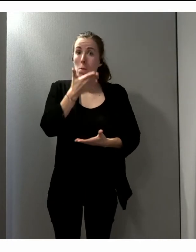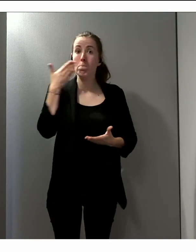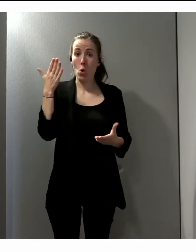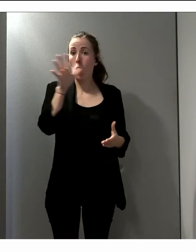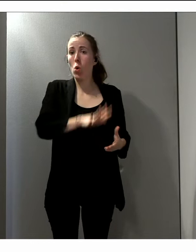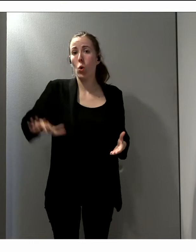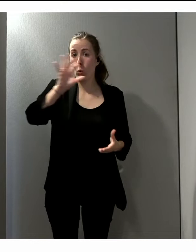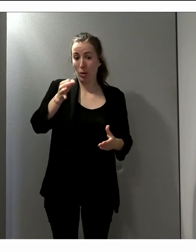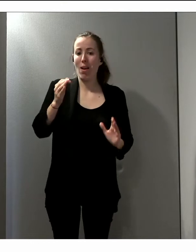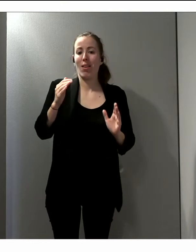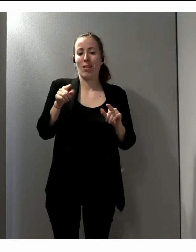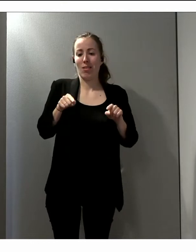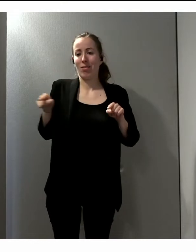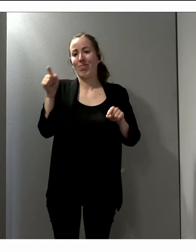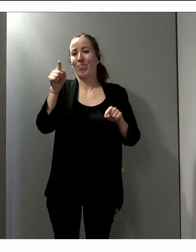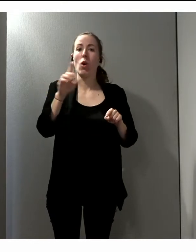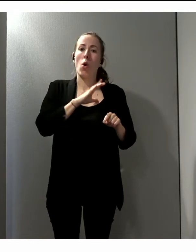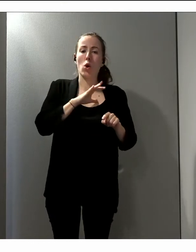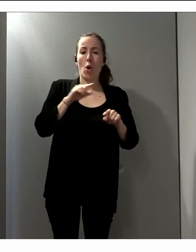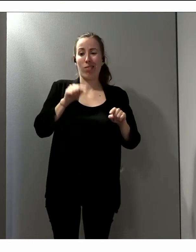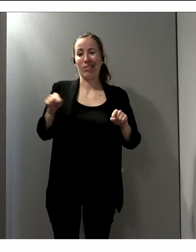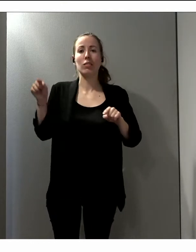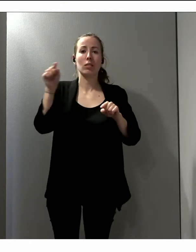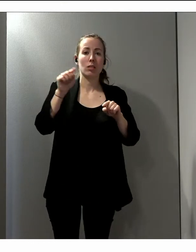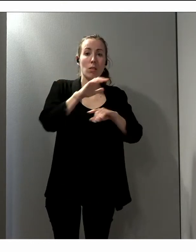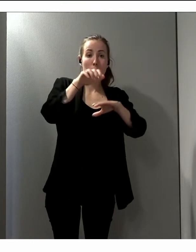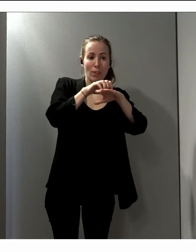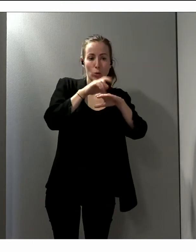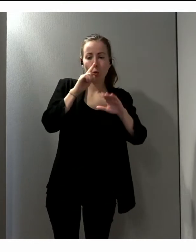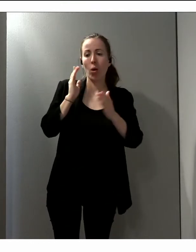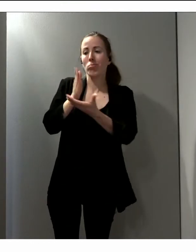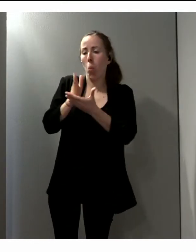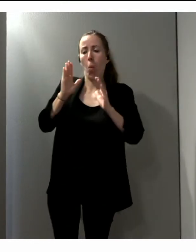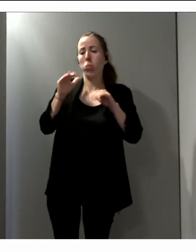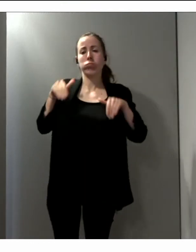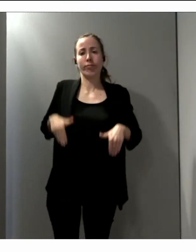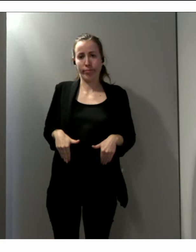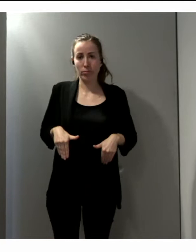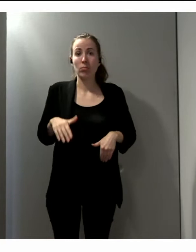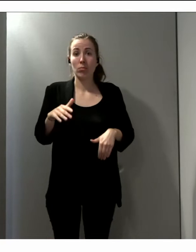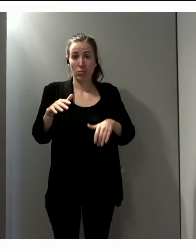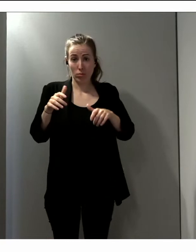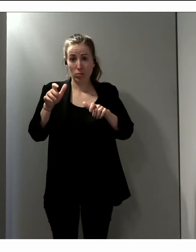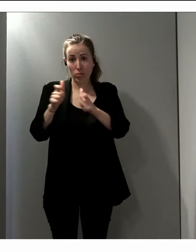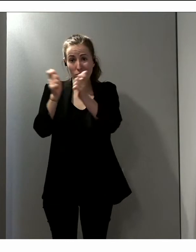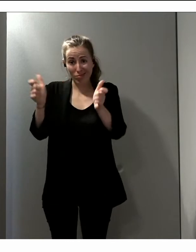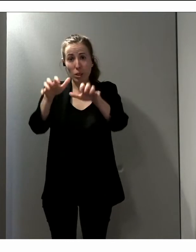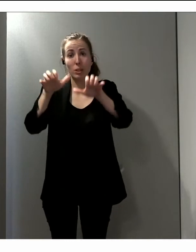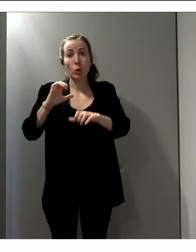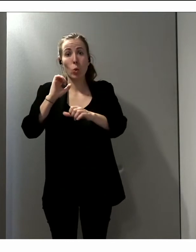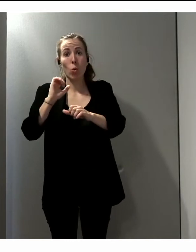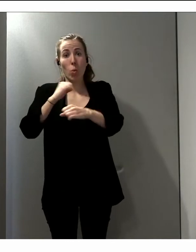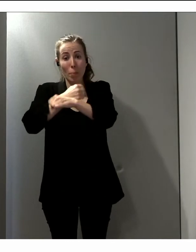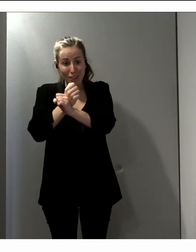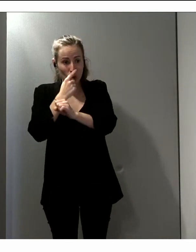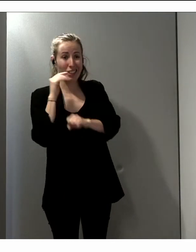territoires sur lesquels la préfecture n'intervient pas dans les établissements pénitentiaires, que l'administration pénitentiaire soulève le sujet et la difficulté